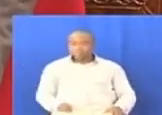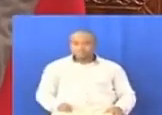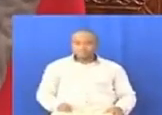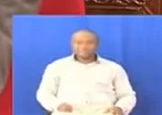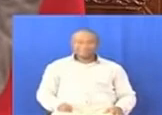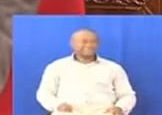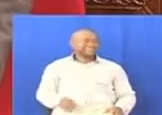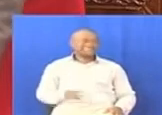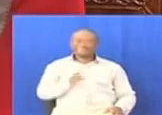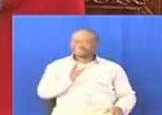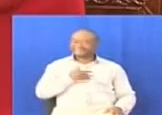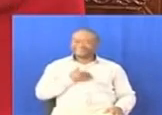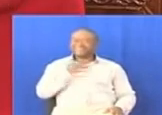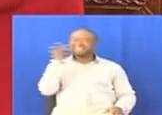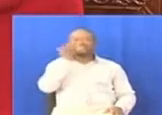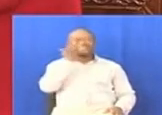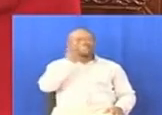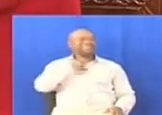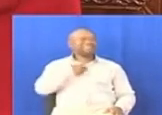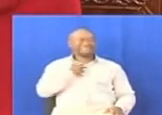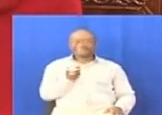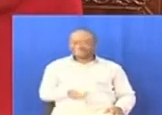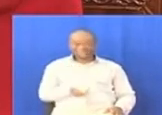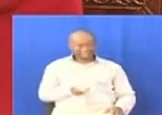kichekesho kidogo ni kwamba